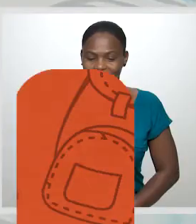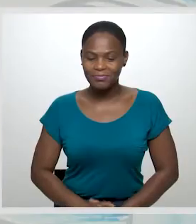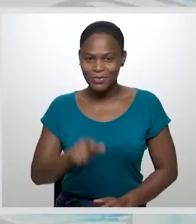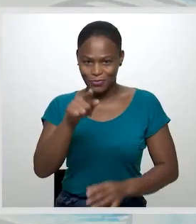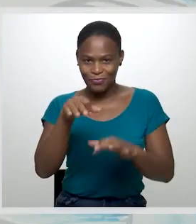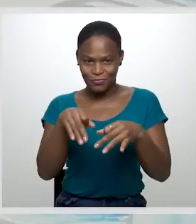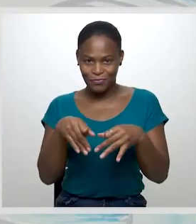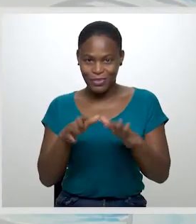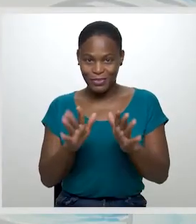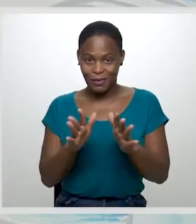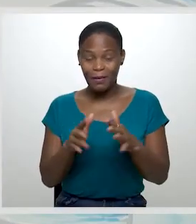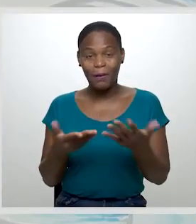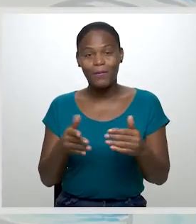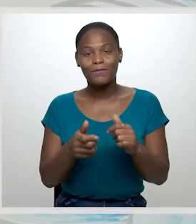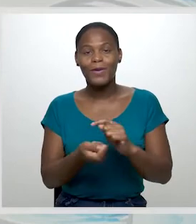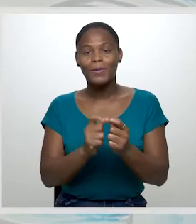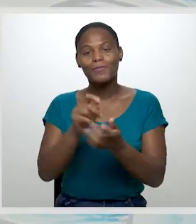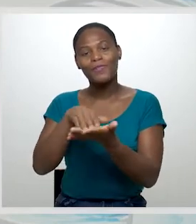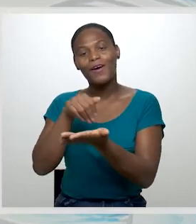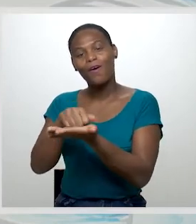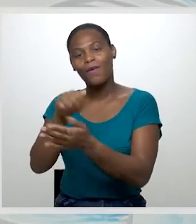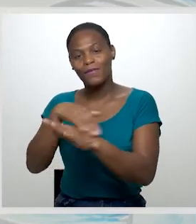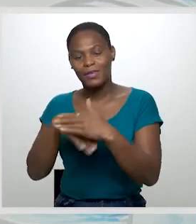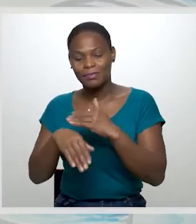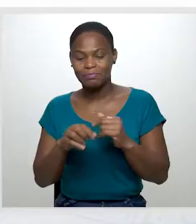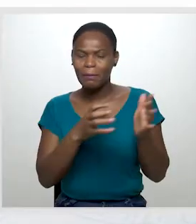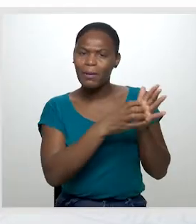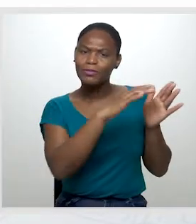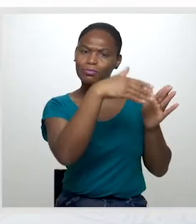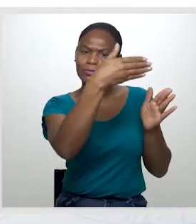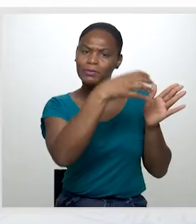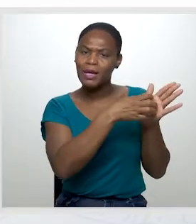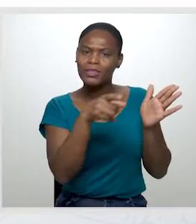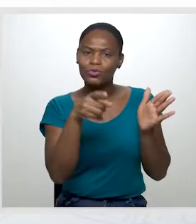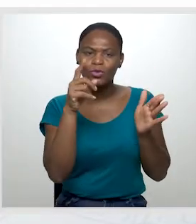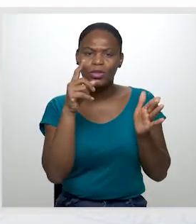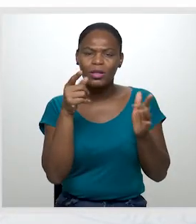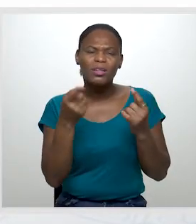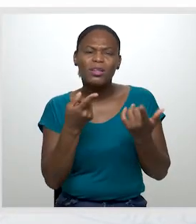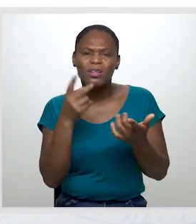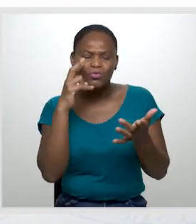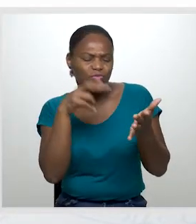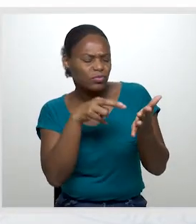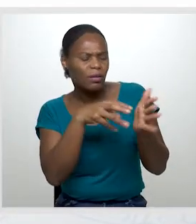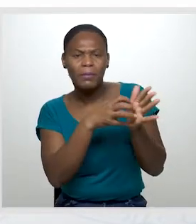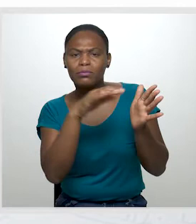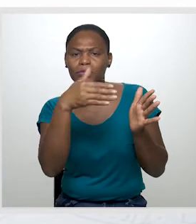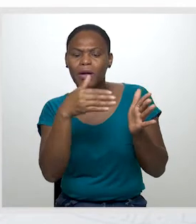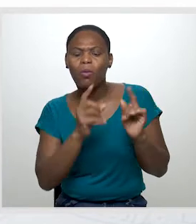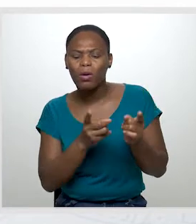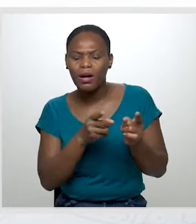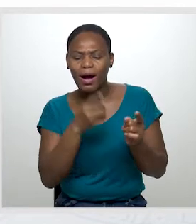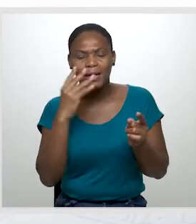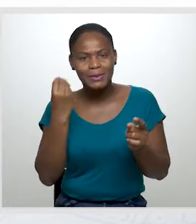Tu as fini? Alors, on va passer à la correction. Première image. Qu'est-ce que tu vois sur la première image? On voit